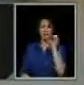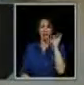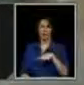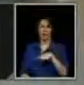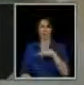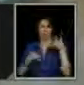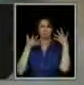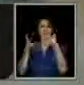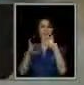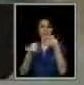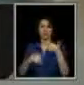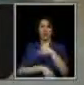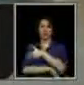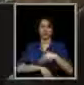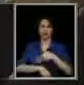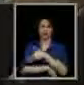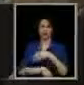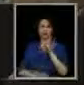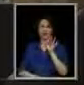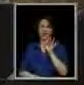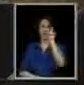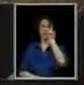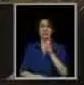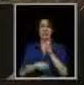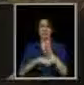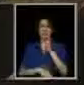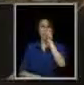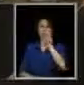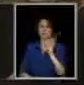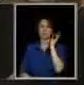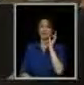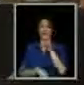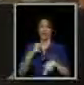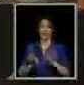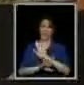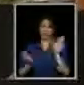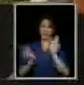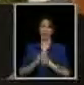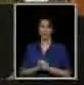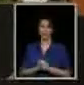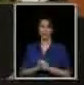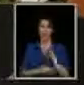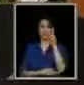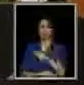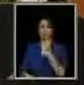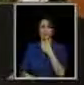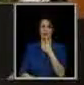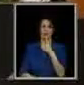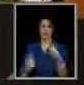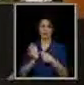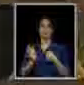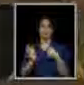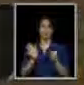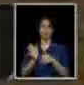שלך זאת כנרת. לא מספיק לי. כנרת העבירה את... אפוטרופוסית טוענת שזה בגלל שאני עובר את